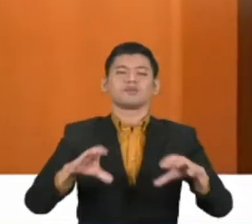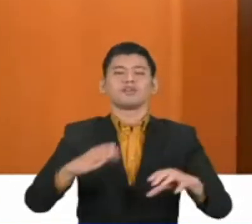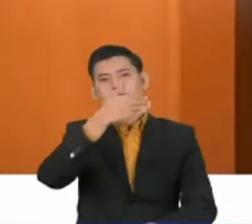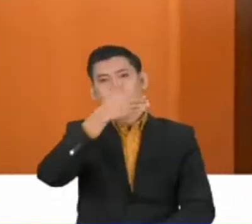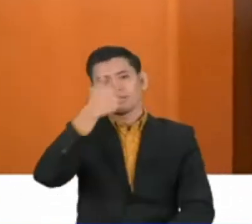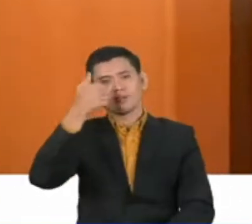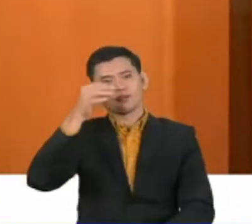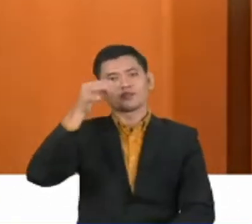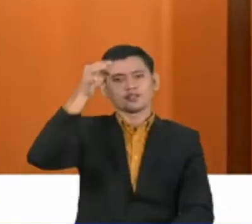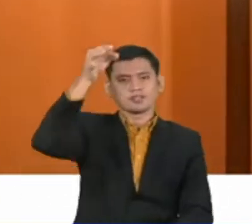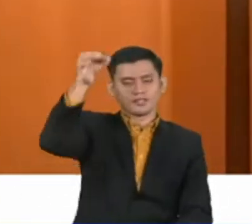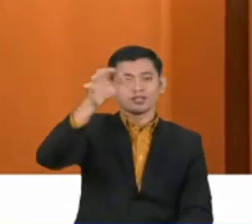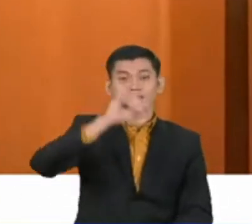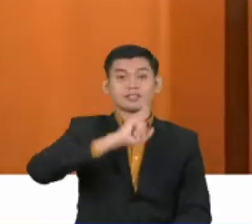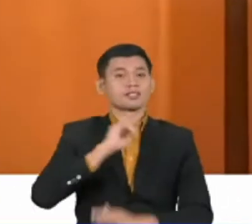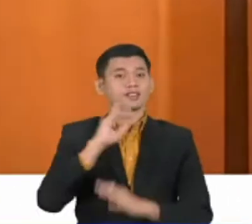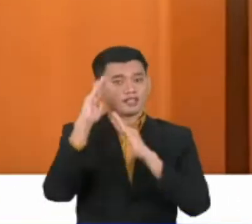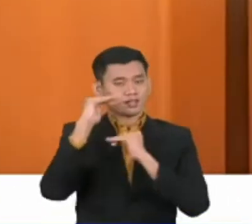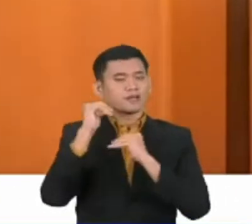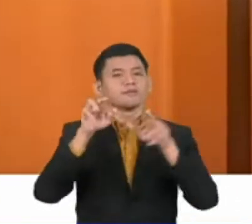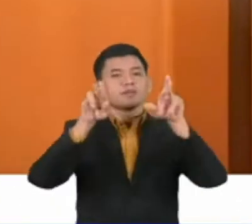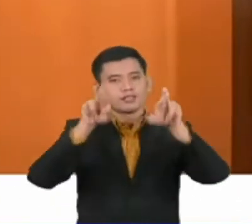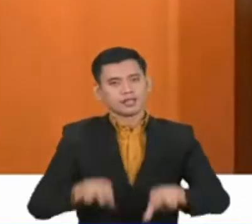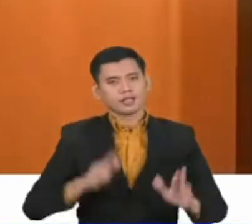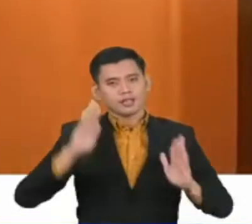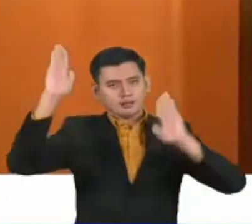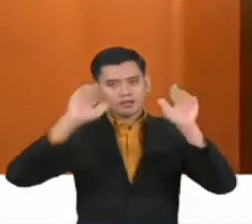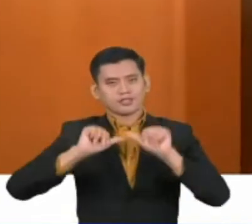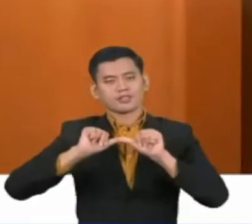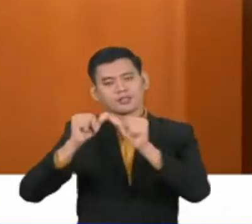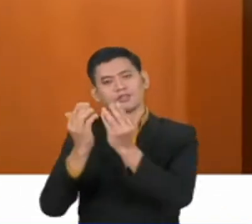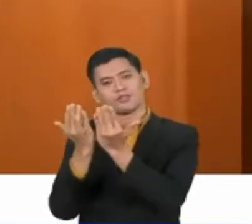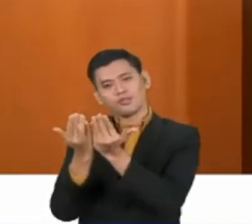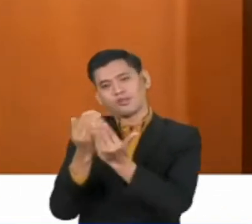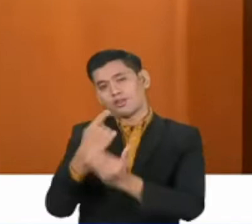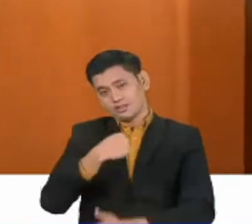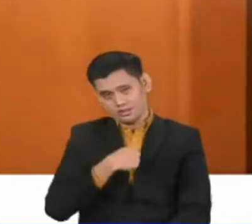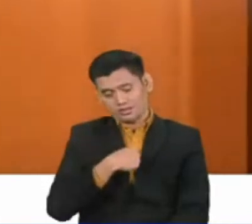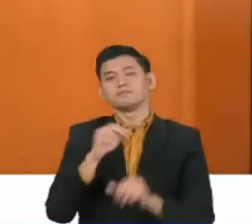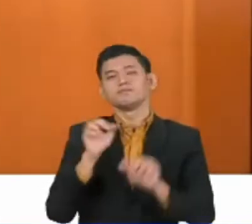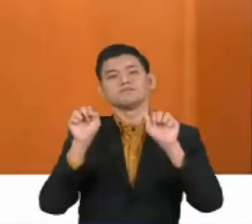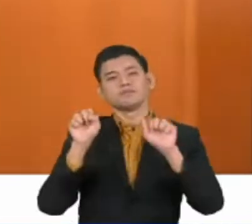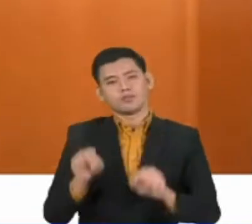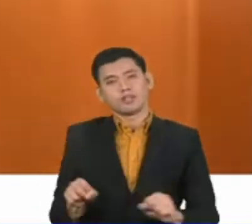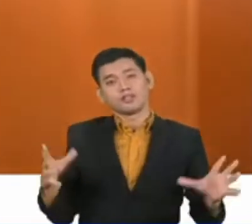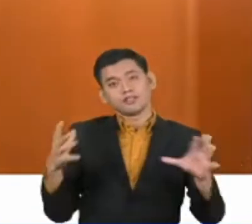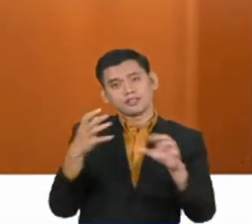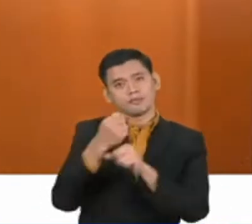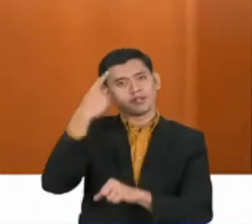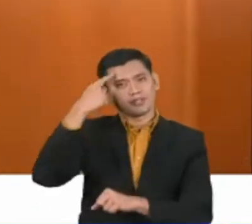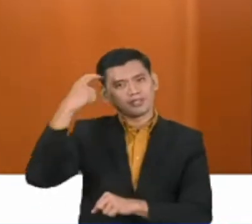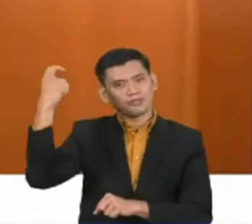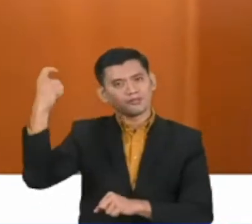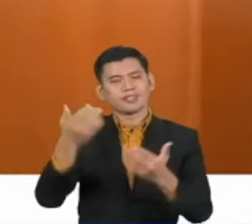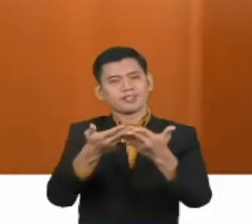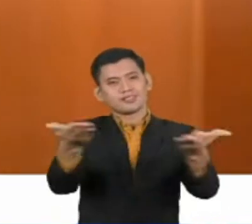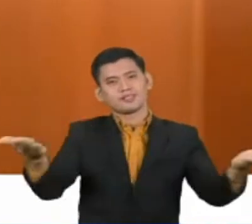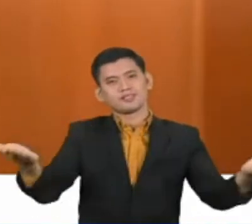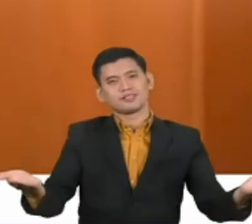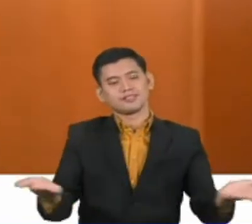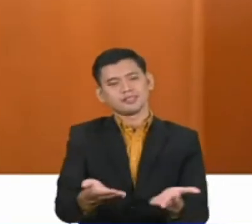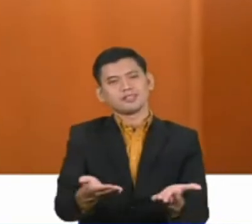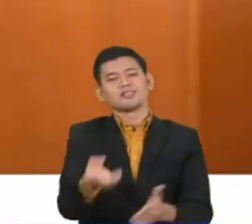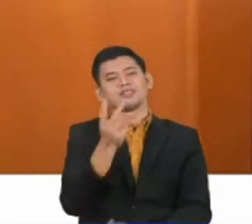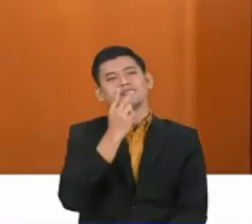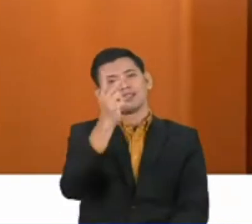masa akan datang. Saya harap rakyat Malaysia boleh terus mendoakan saya agar impian saya dan impian kita semua untuk melihat